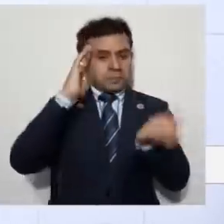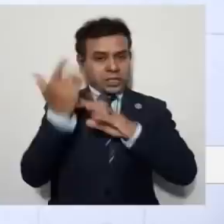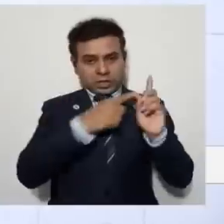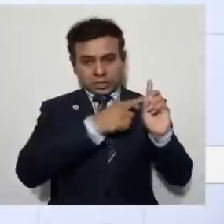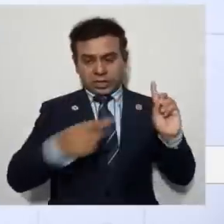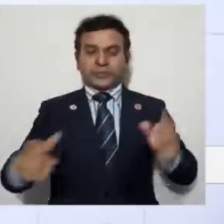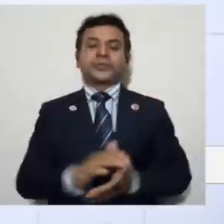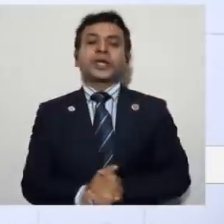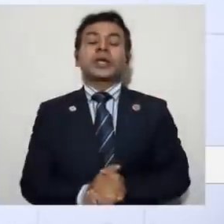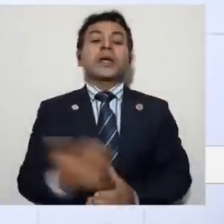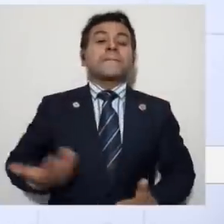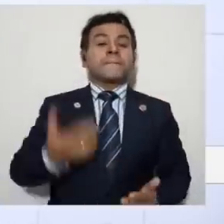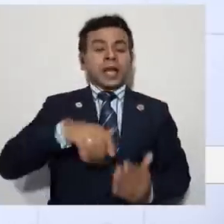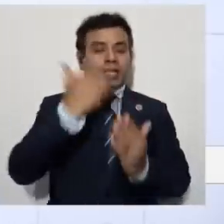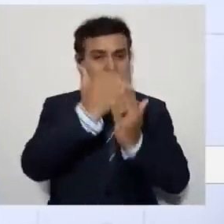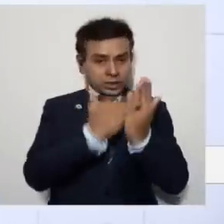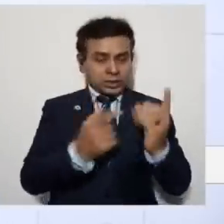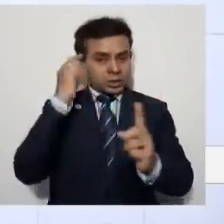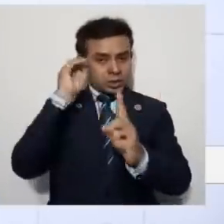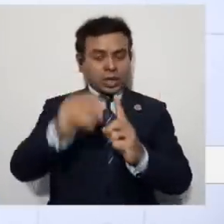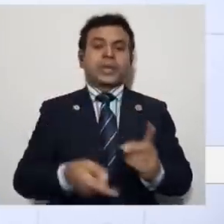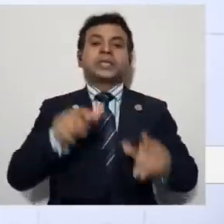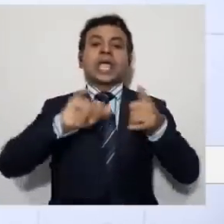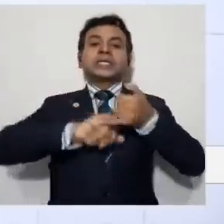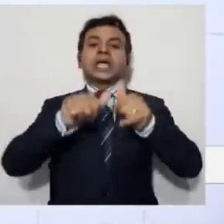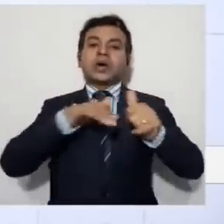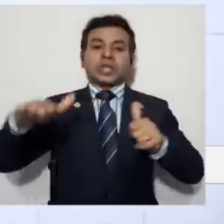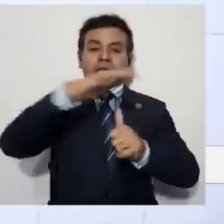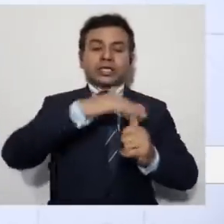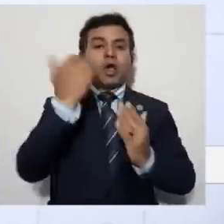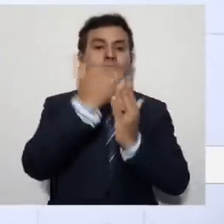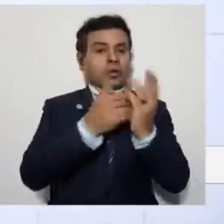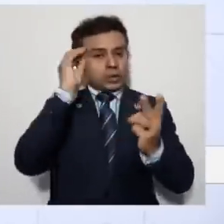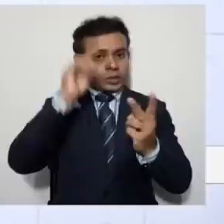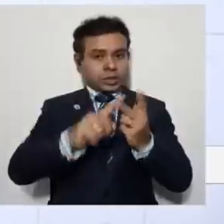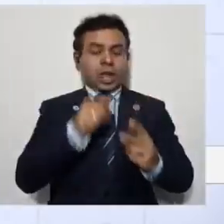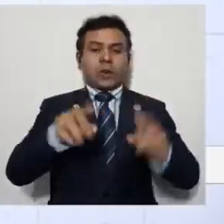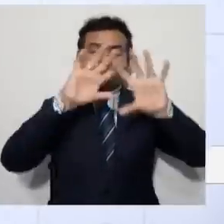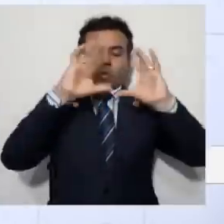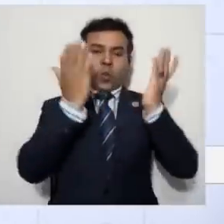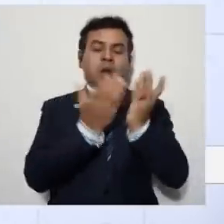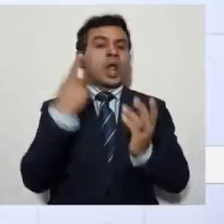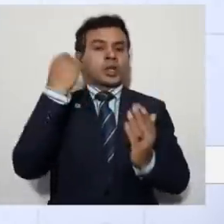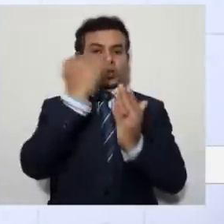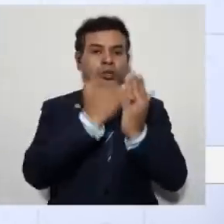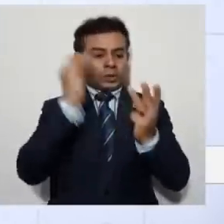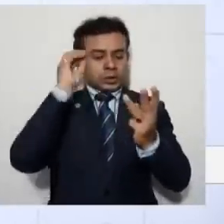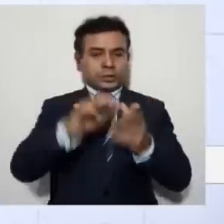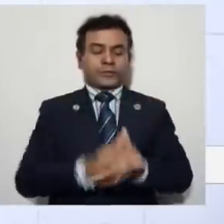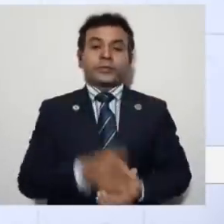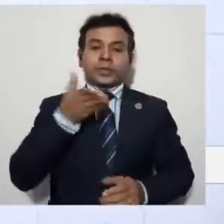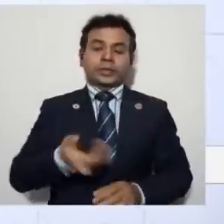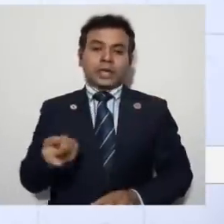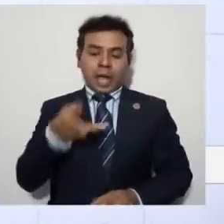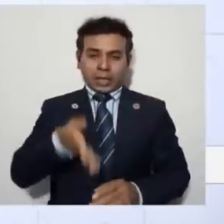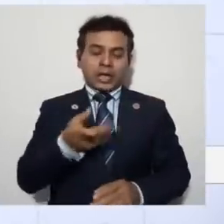2,38,628 জন। এই ছিল আমাদের বাংলাদেশ পরিস্থিতি এবং দক্ষিণ এশিয়া বিশ্ব এবং